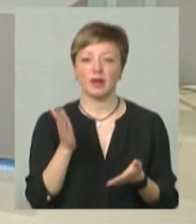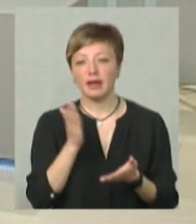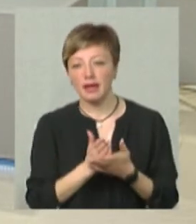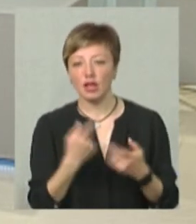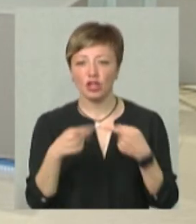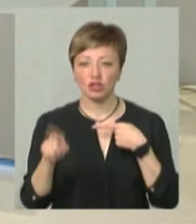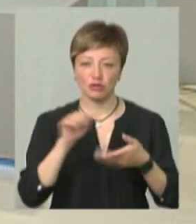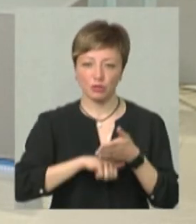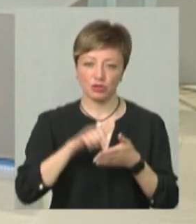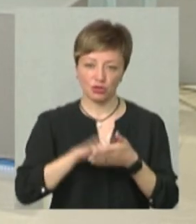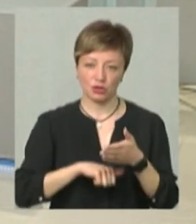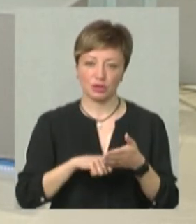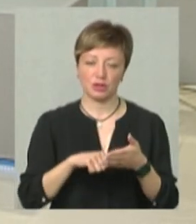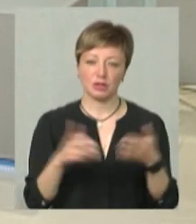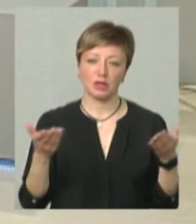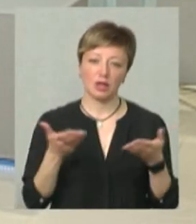Десь через